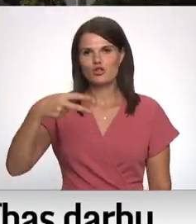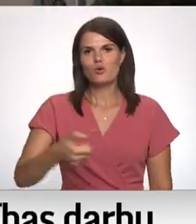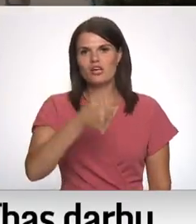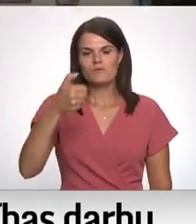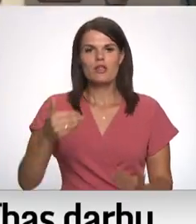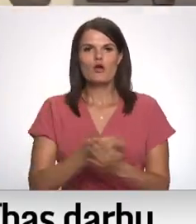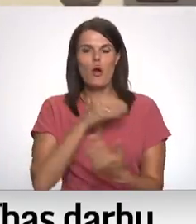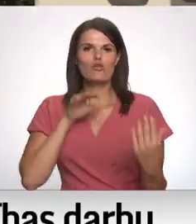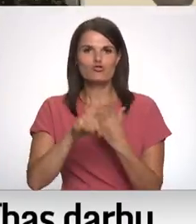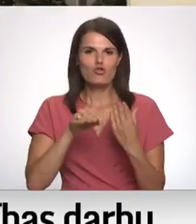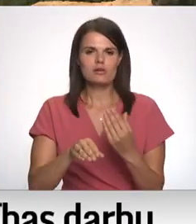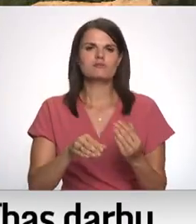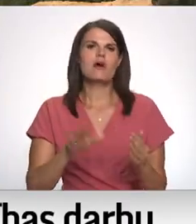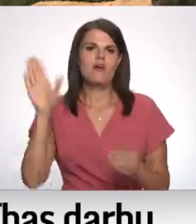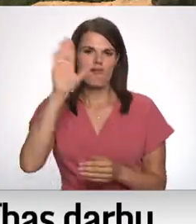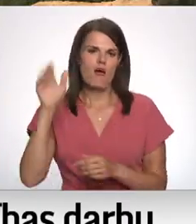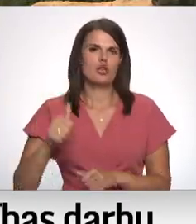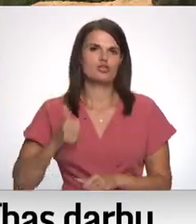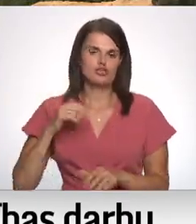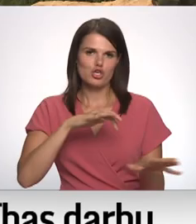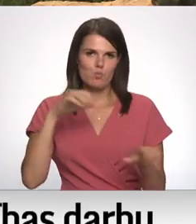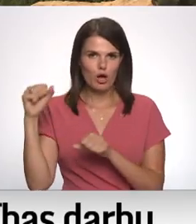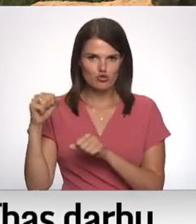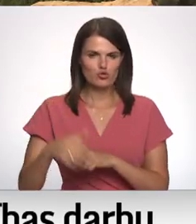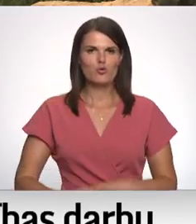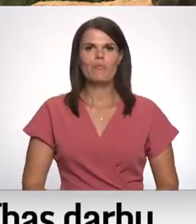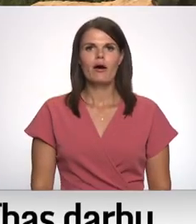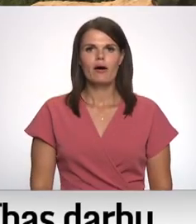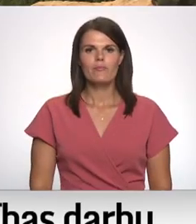jaunā šoseja pāries valsts īpašumā. Uldis Birziņš, Ivārs Žepickis, Latvijas televīzija.